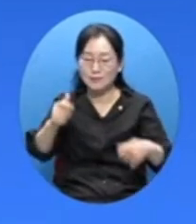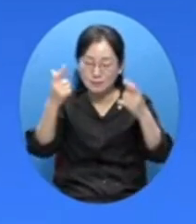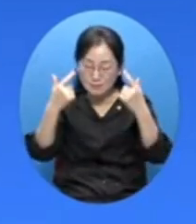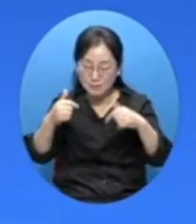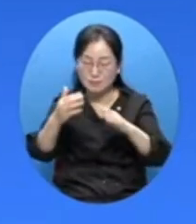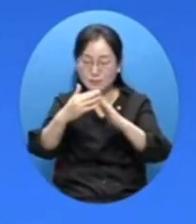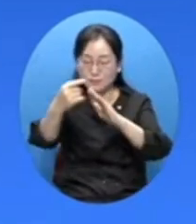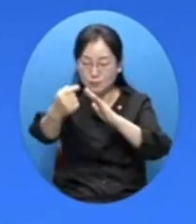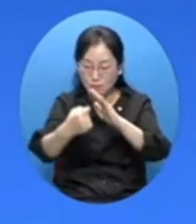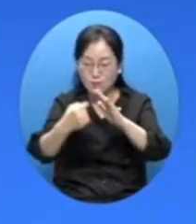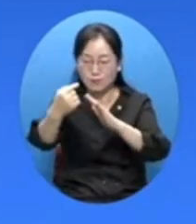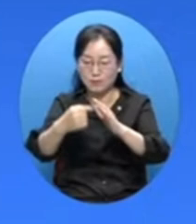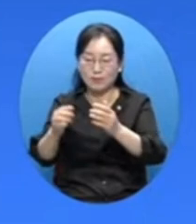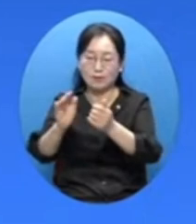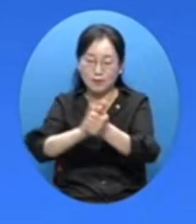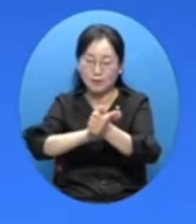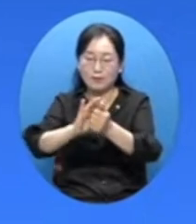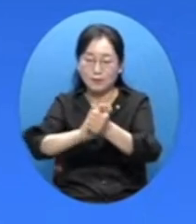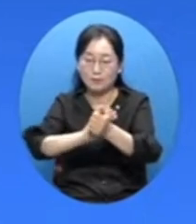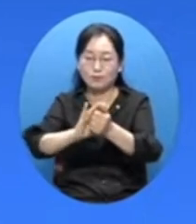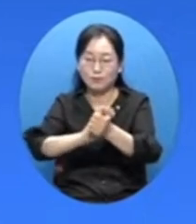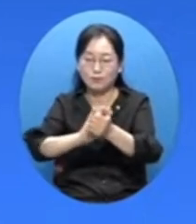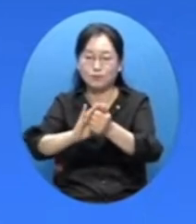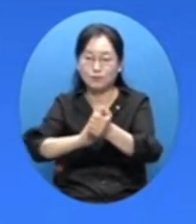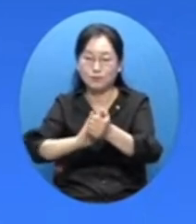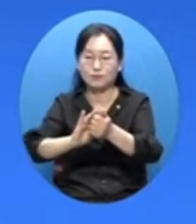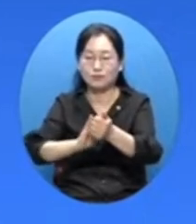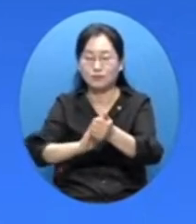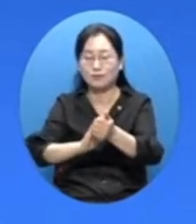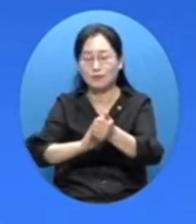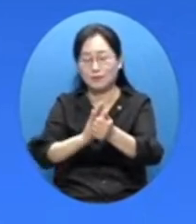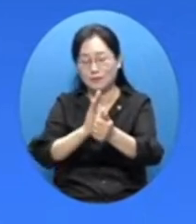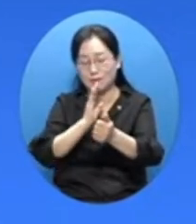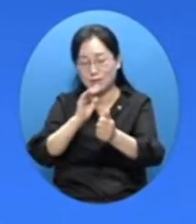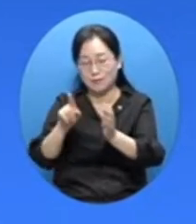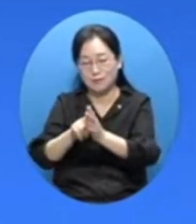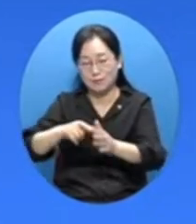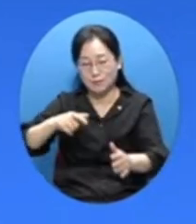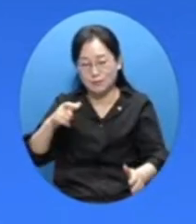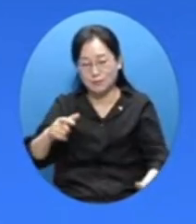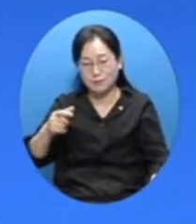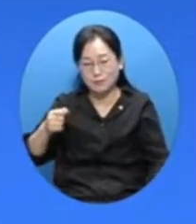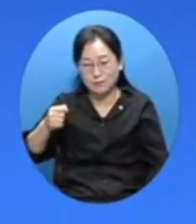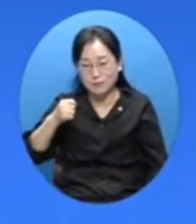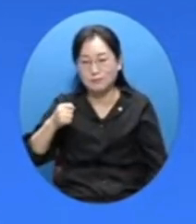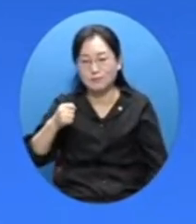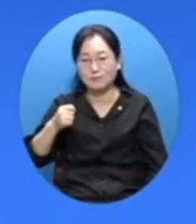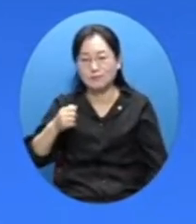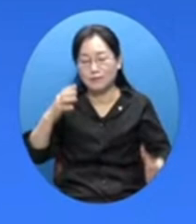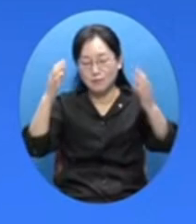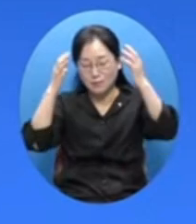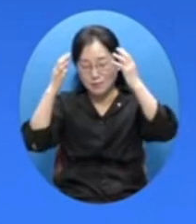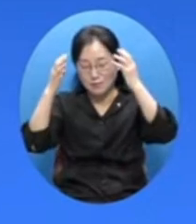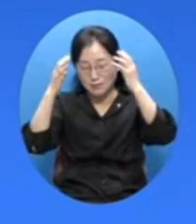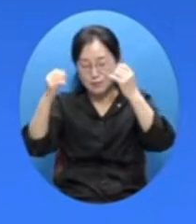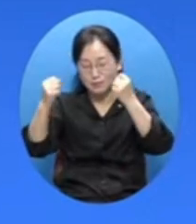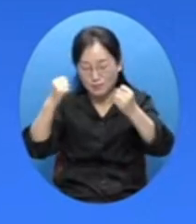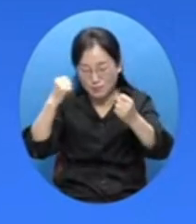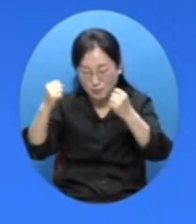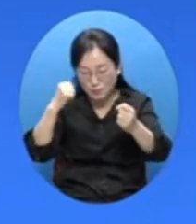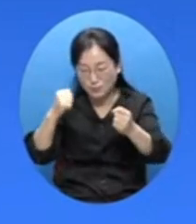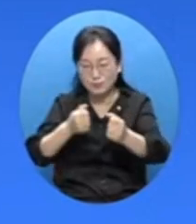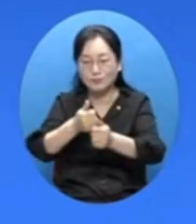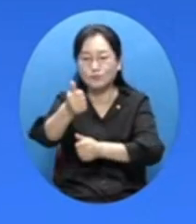와서 보살펴줘서 제가 신앙의 힘으로 이렇게 고통 가운데서 잘 이겨내고